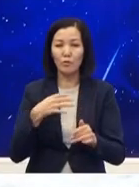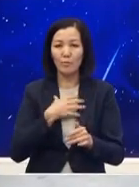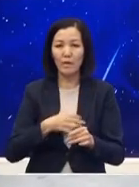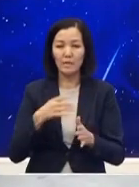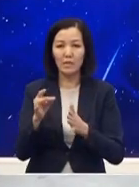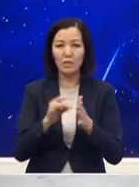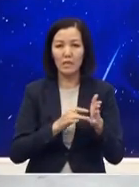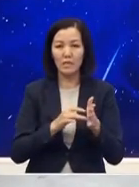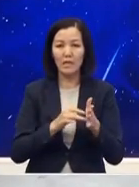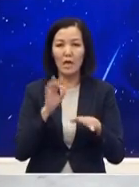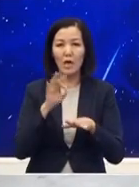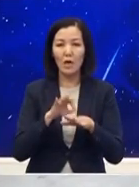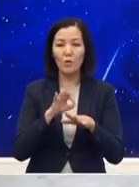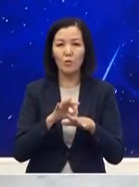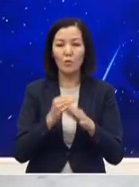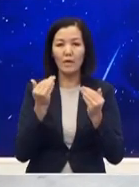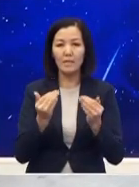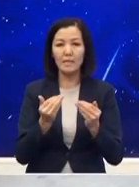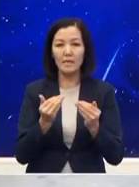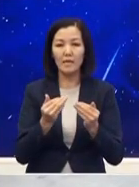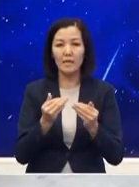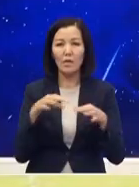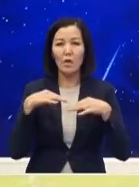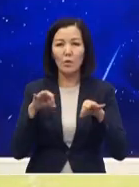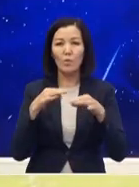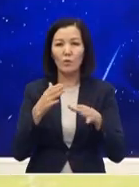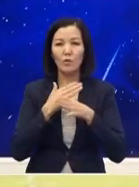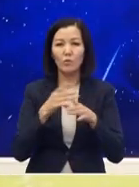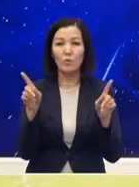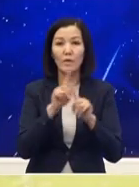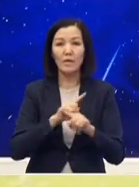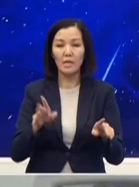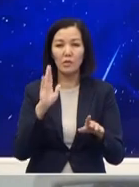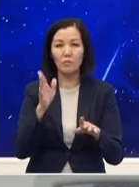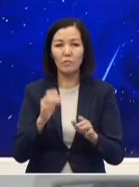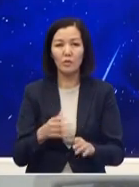Жедел респираторлы вирустар мен пандемия тұсында бұл көліктердің көмегі ерекше болмақ.